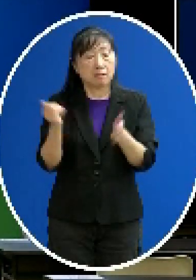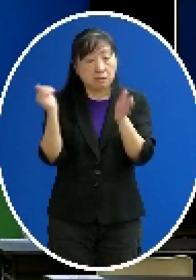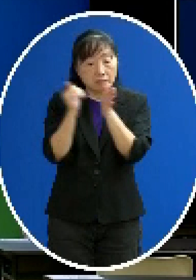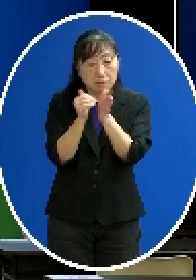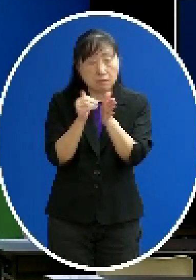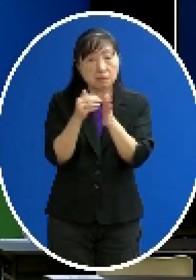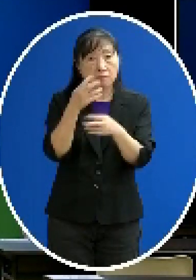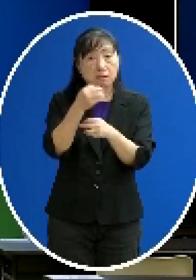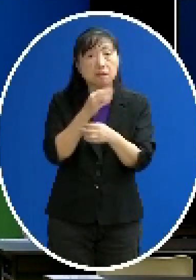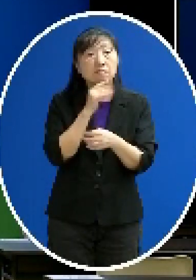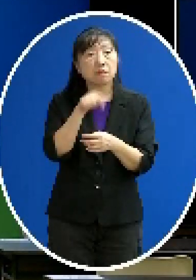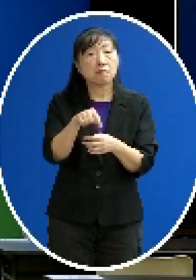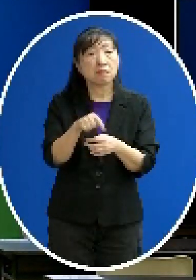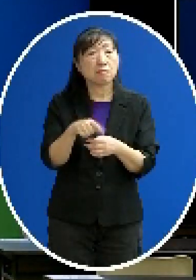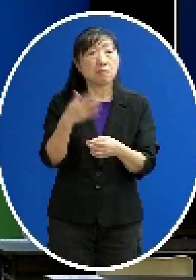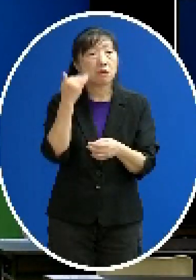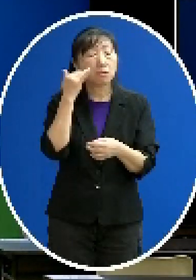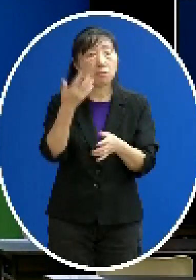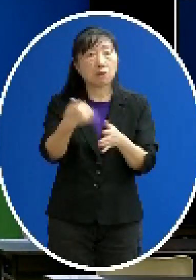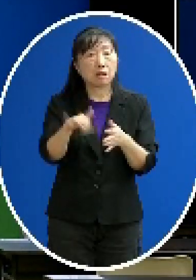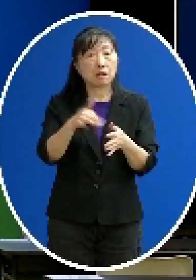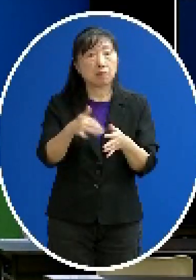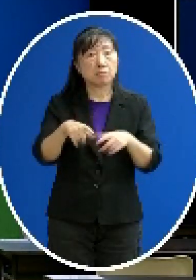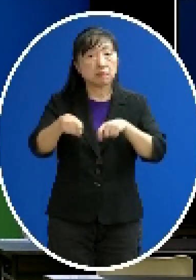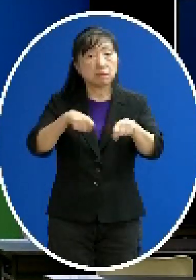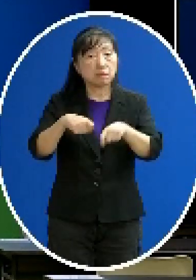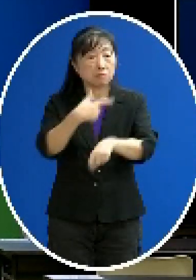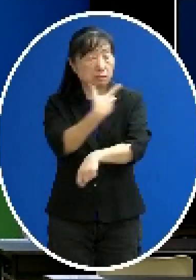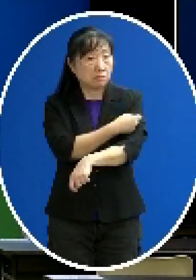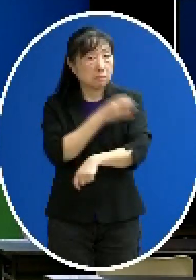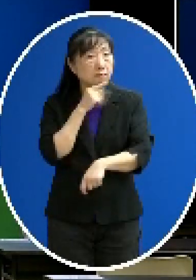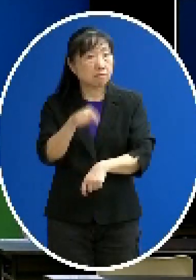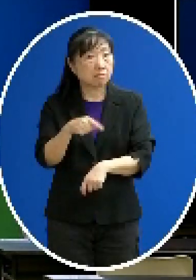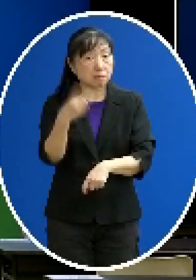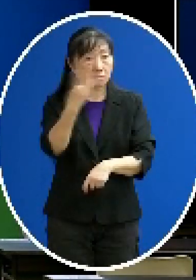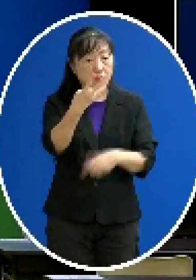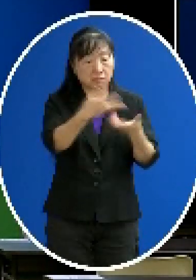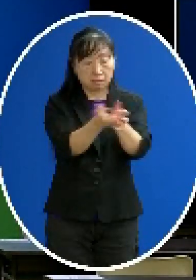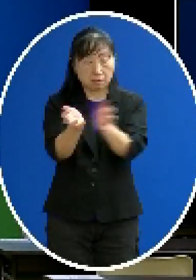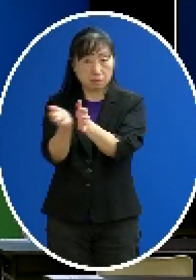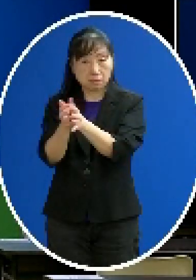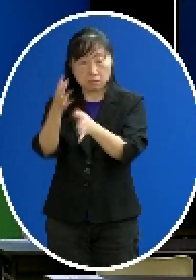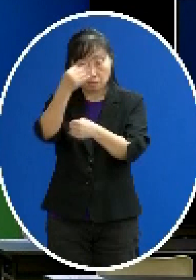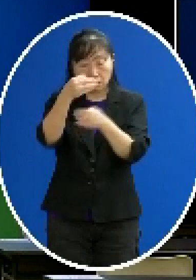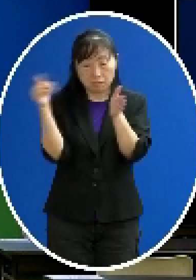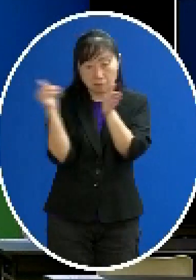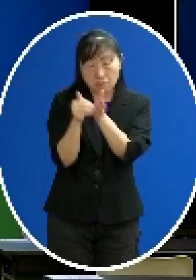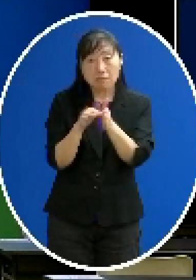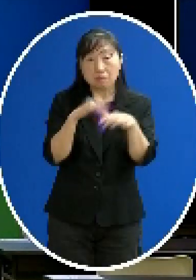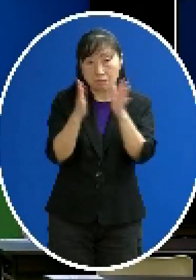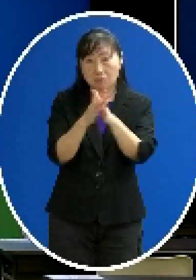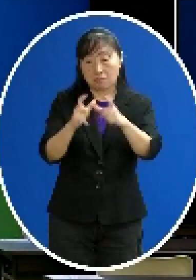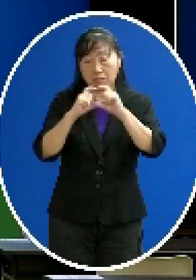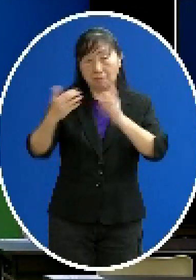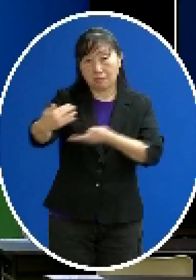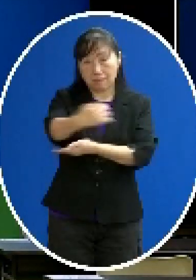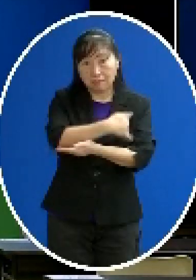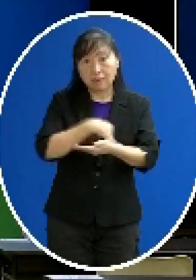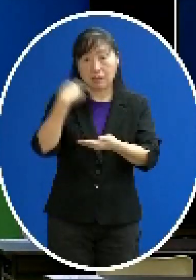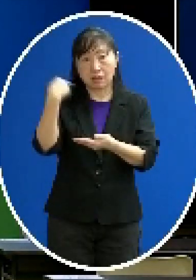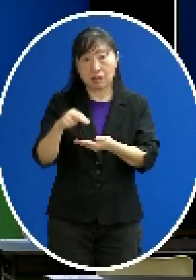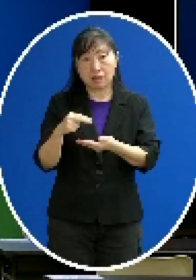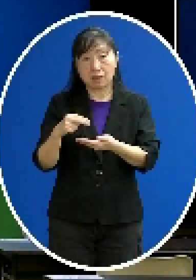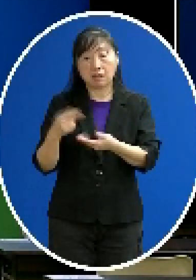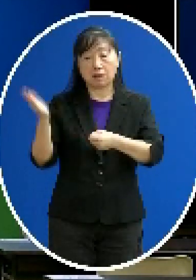在就是7月30号上面规划的疫苗量是包含我们所说那3批都快介绍了，都会回收，然后再换是同样的量回